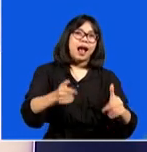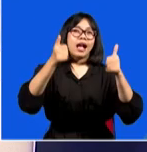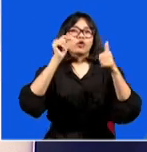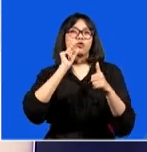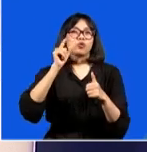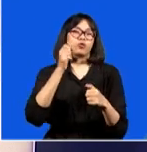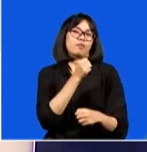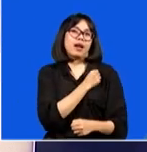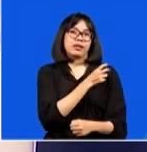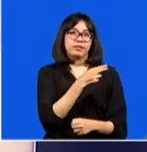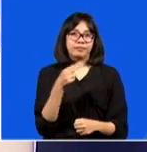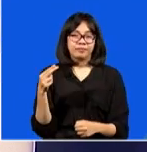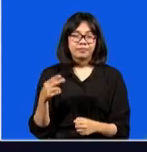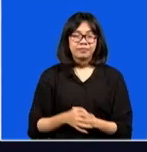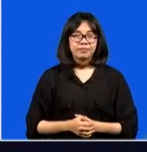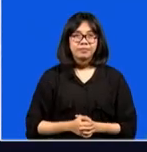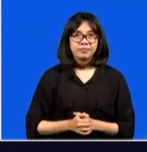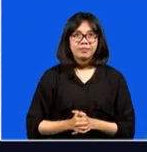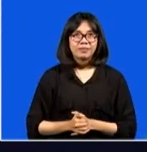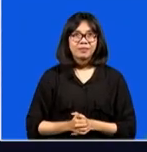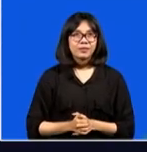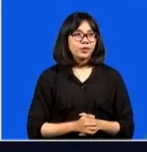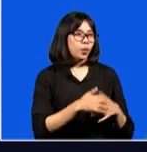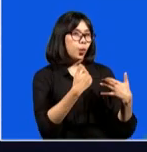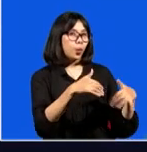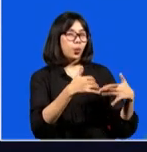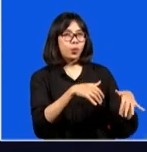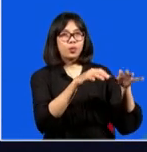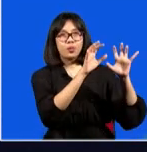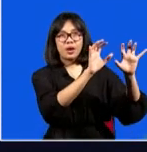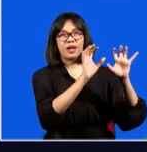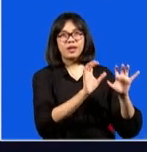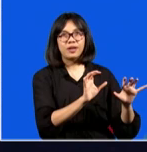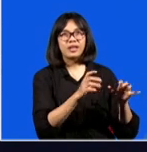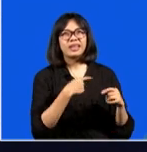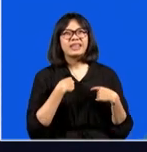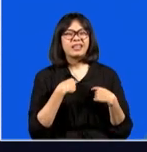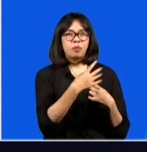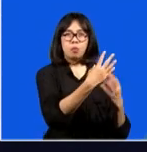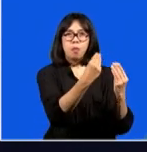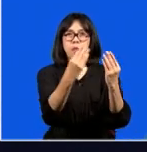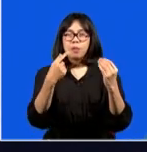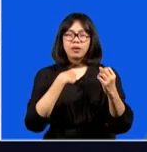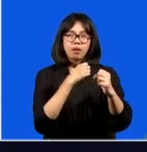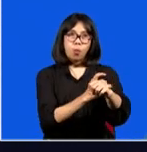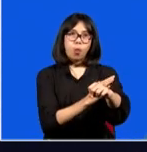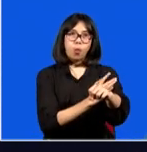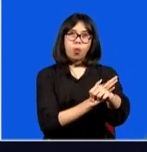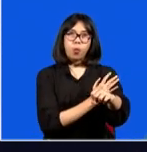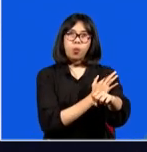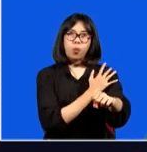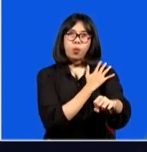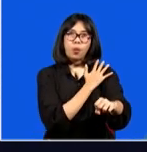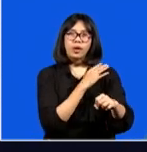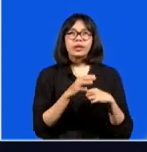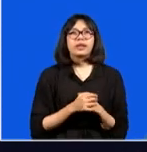dan negara luar biasa merinding saya mendengarnya bapak ibu